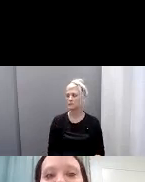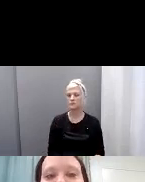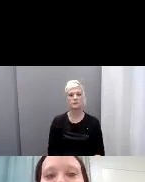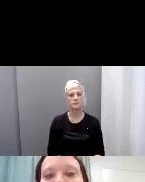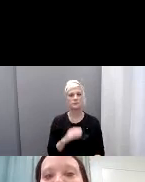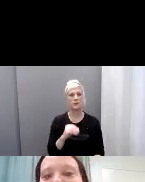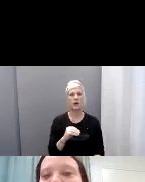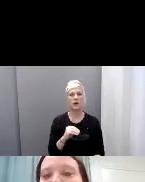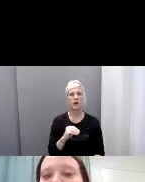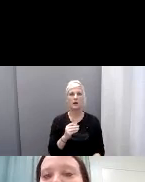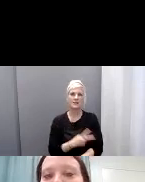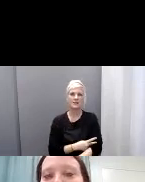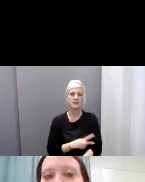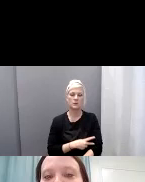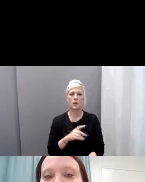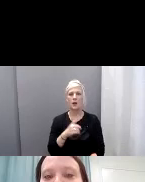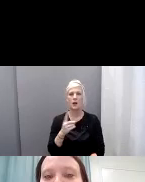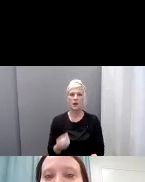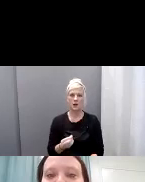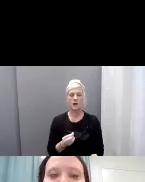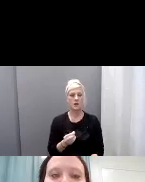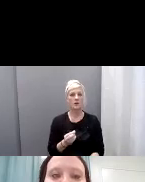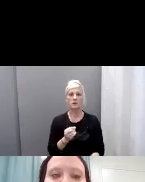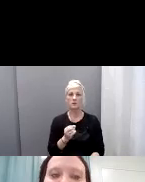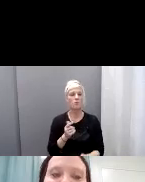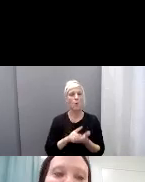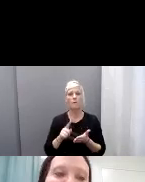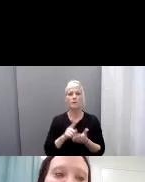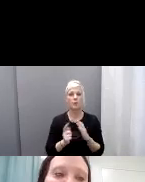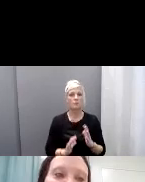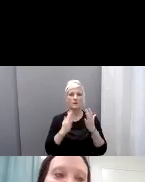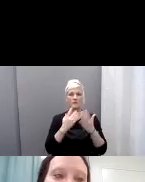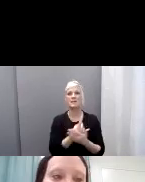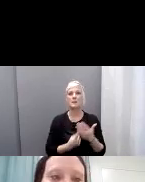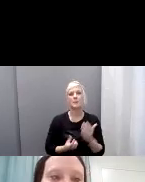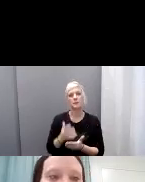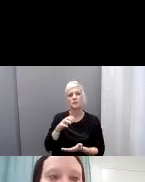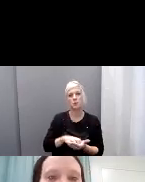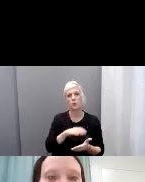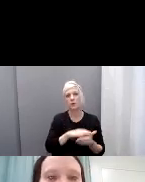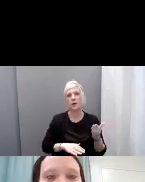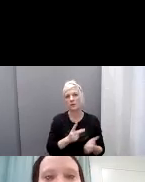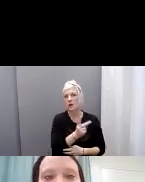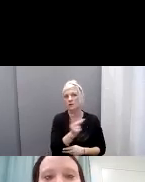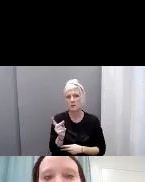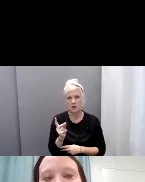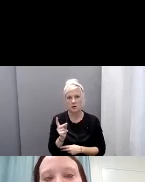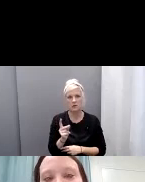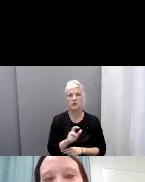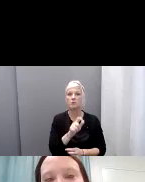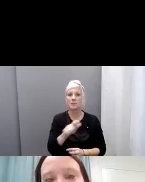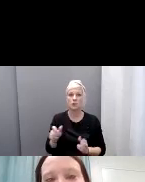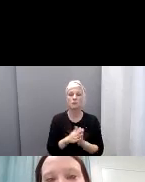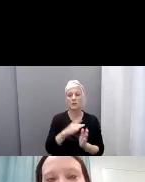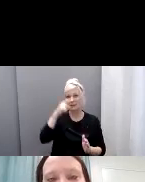Asexuella är en grupp som genomgående upplever en sämre situation än andra. Och personer med